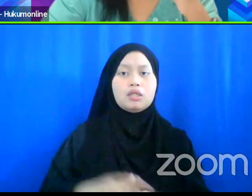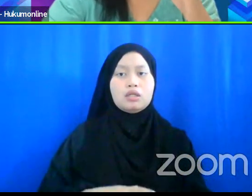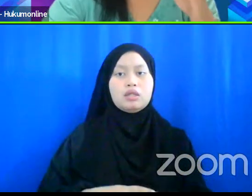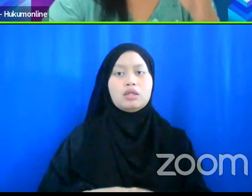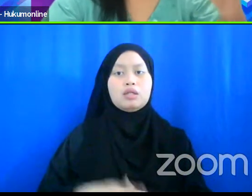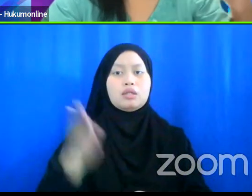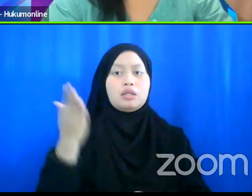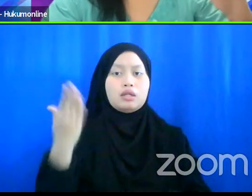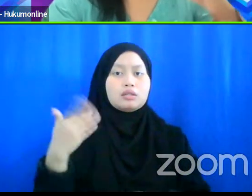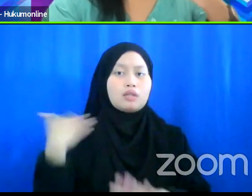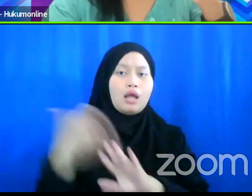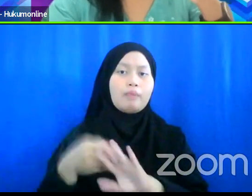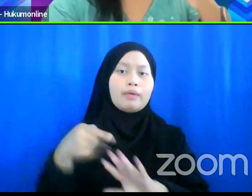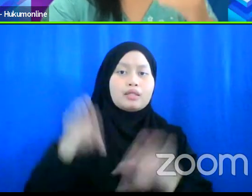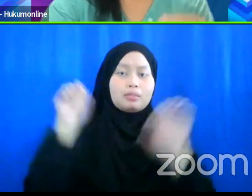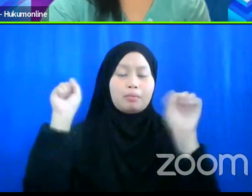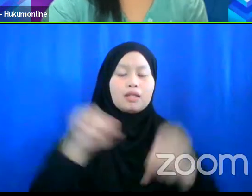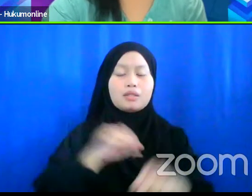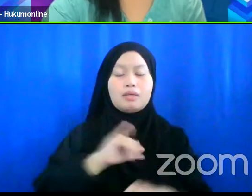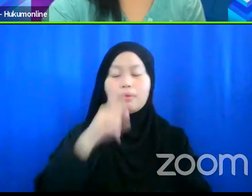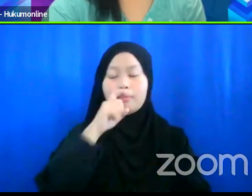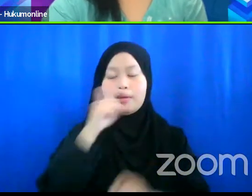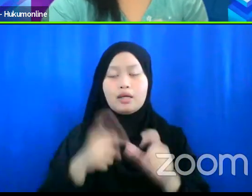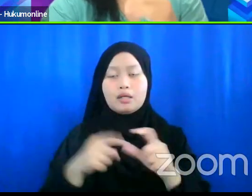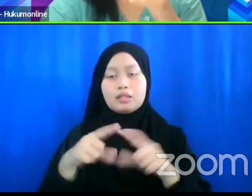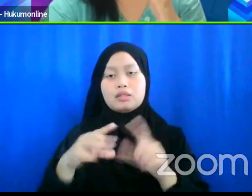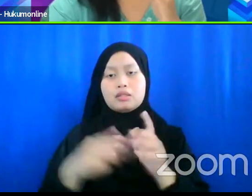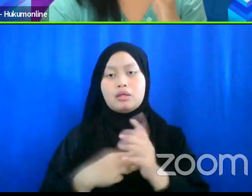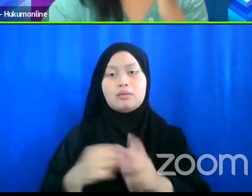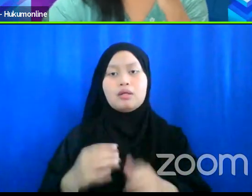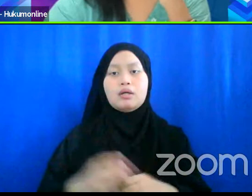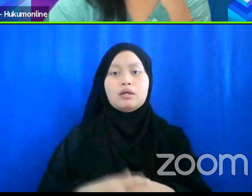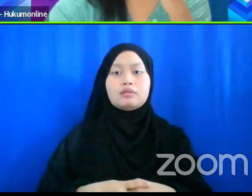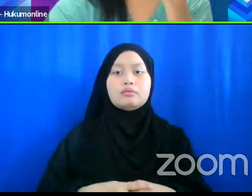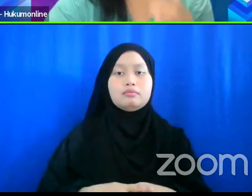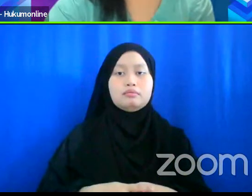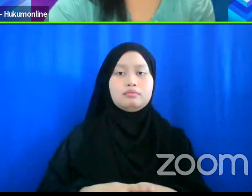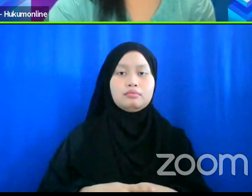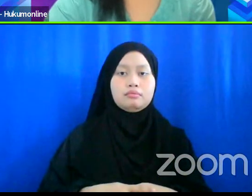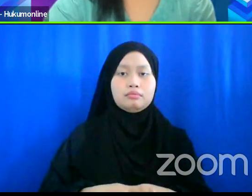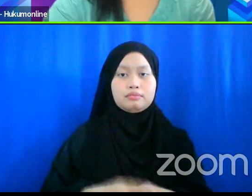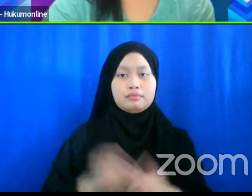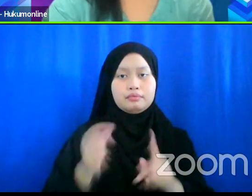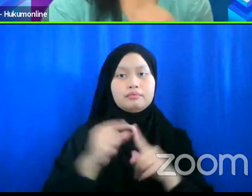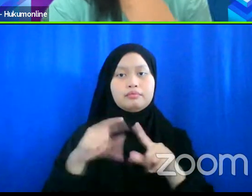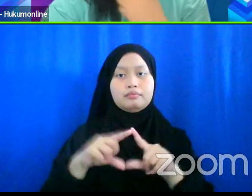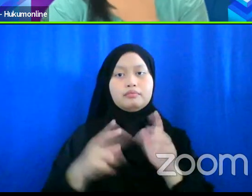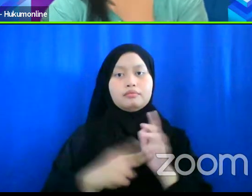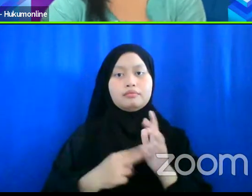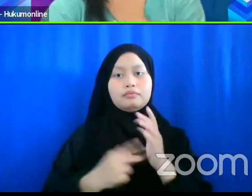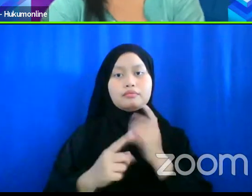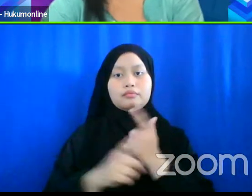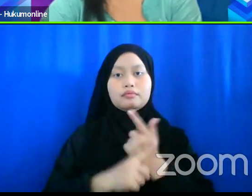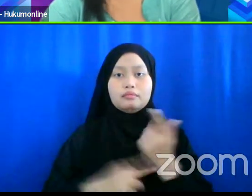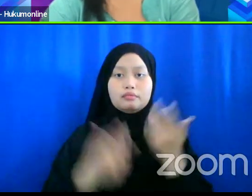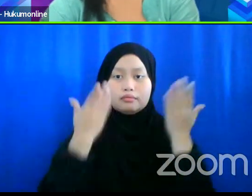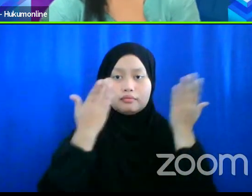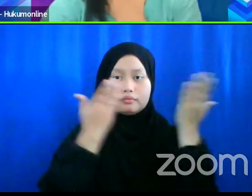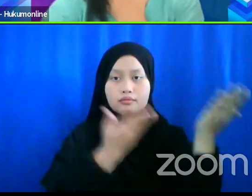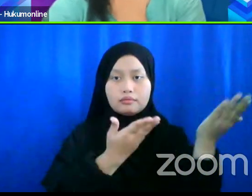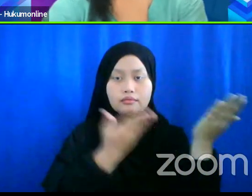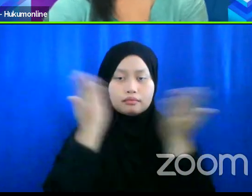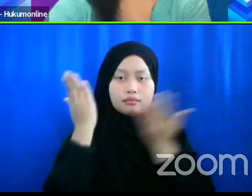suka kita dia ngomong ke Pak Samuel katakan ya oke pada nih saya persilahkan untuk menjawab